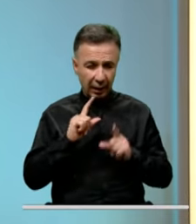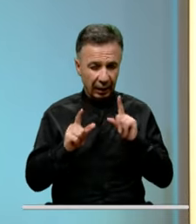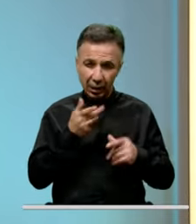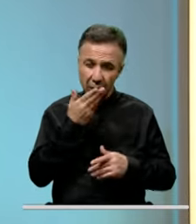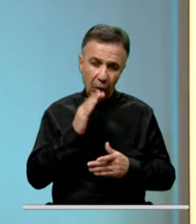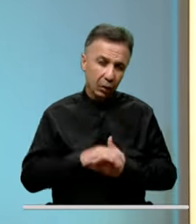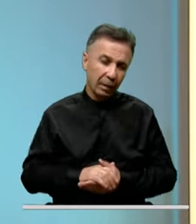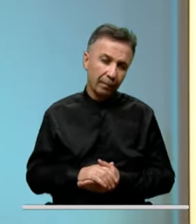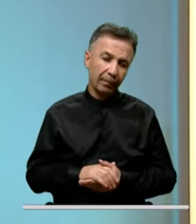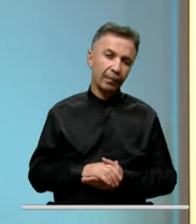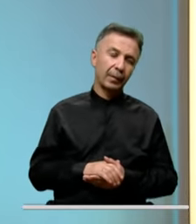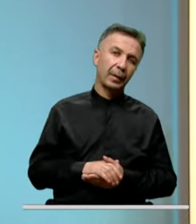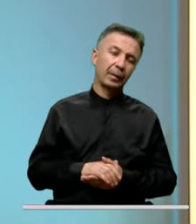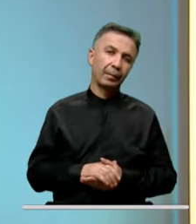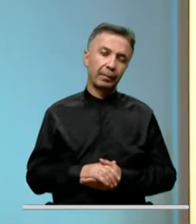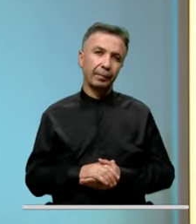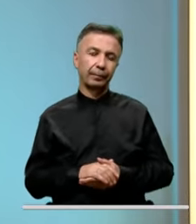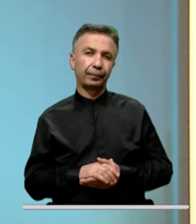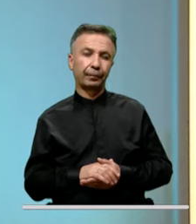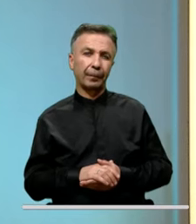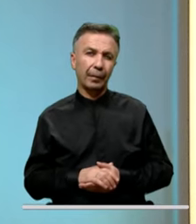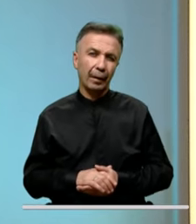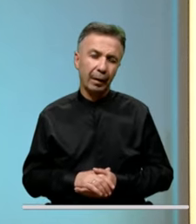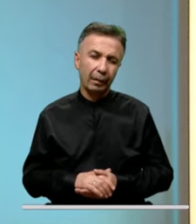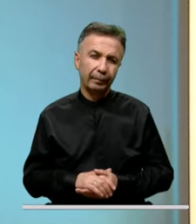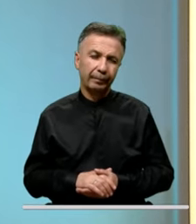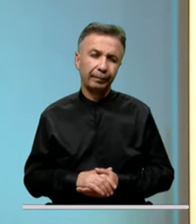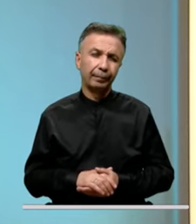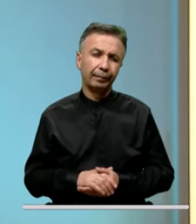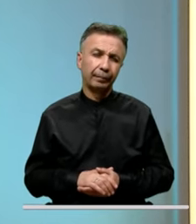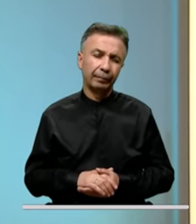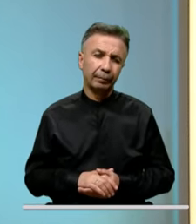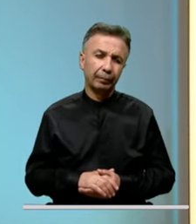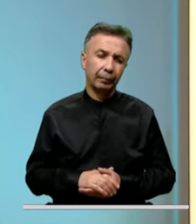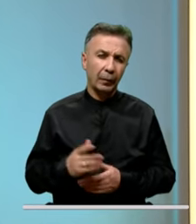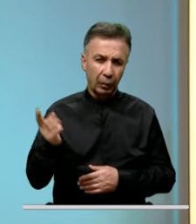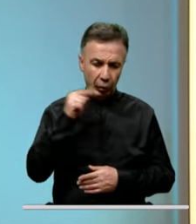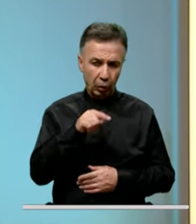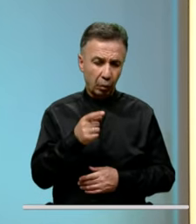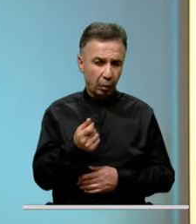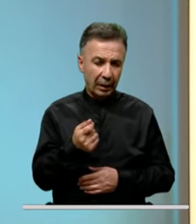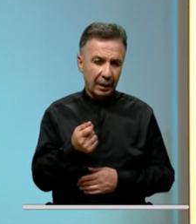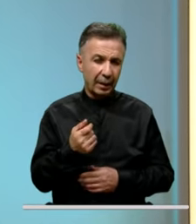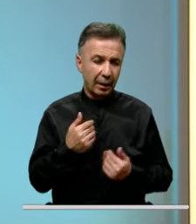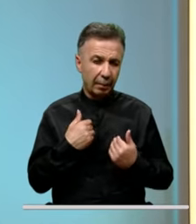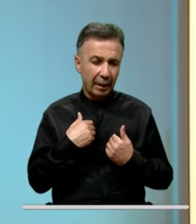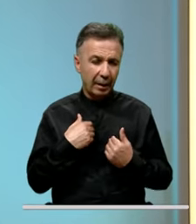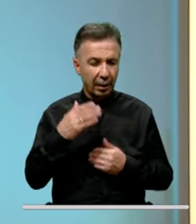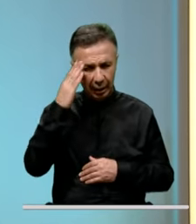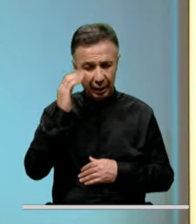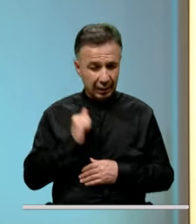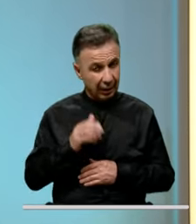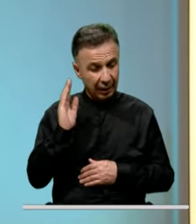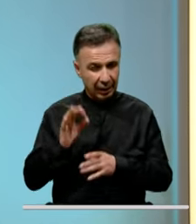ihtiyaç sahibi olmadığını anlıyorum ben ifadelerinden. Çünkü bu bedeli ben askere giden